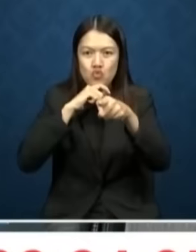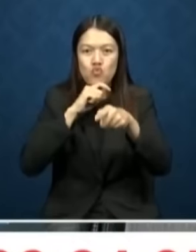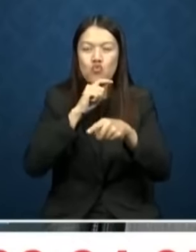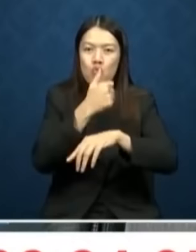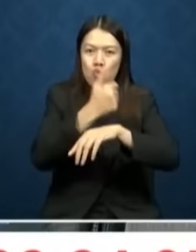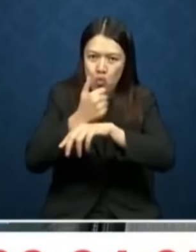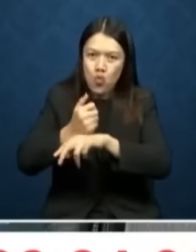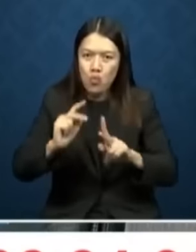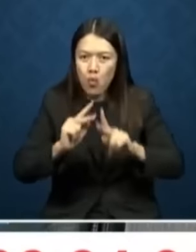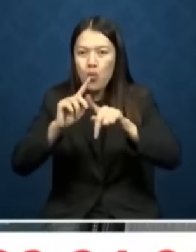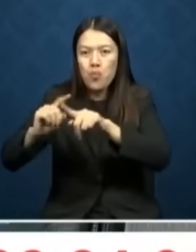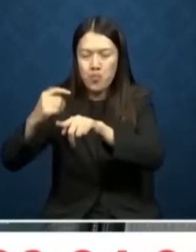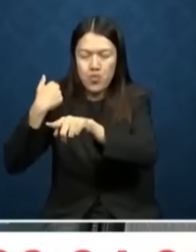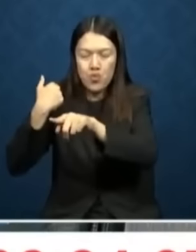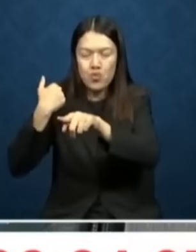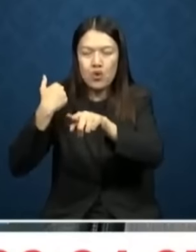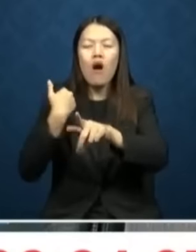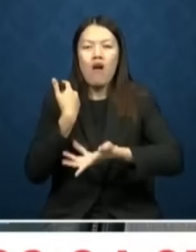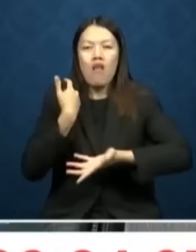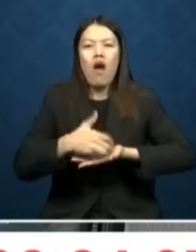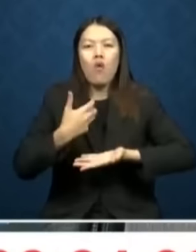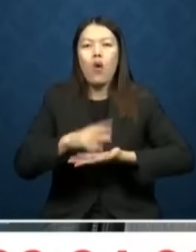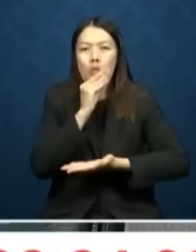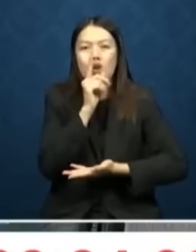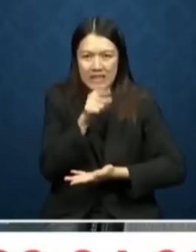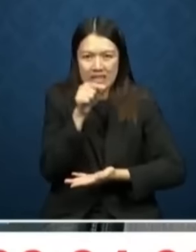ที่เกี่ยวข้องอยู่ที่นี่ผมต้องพูดที่นี่นะครับ